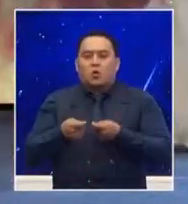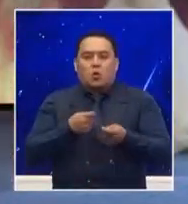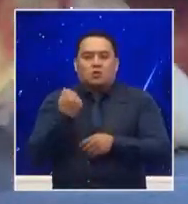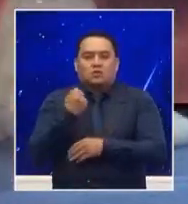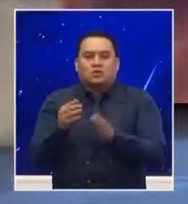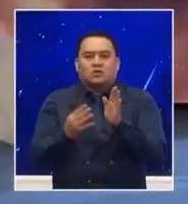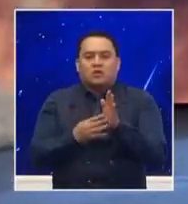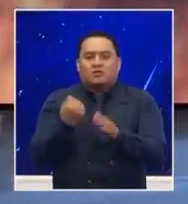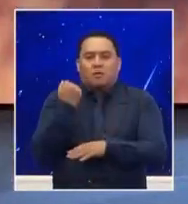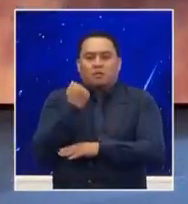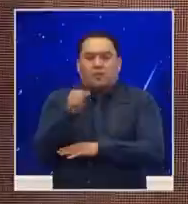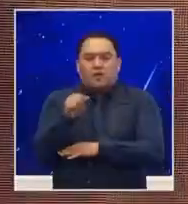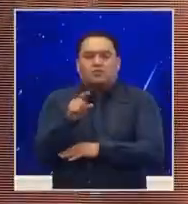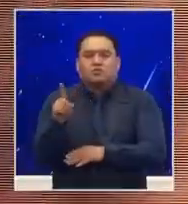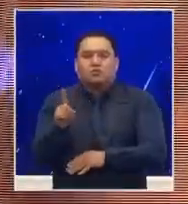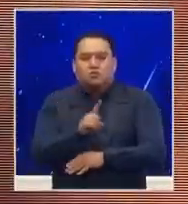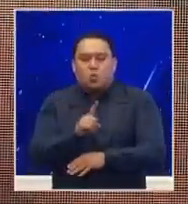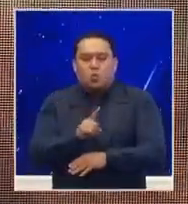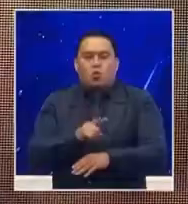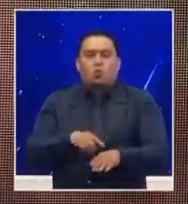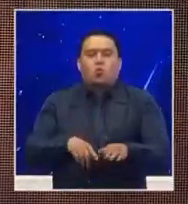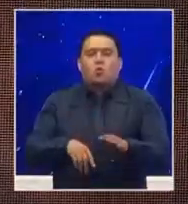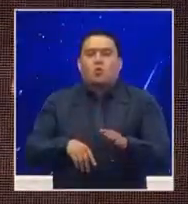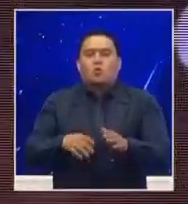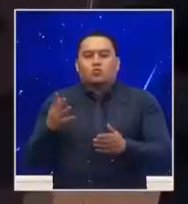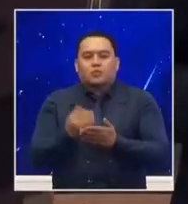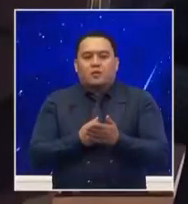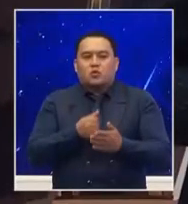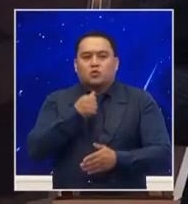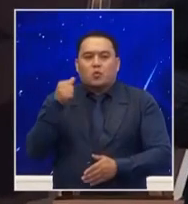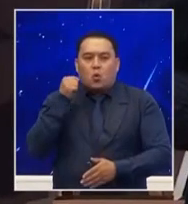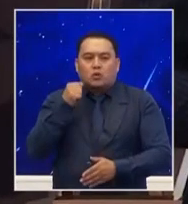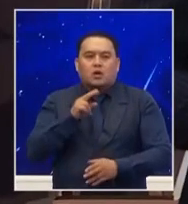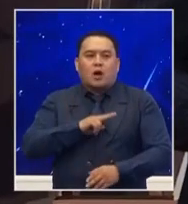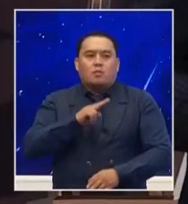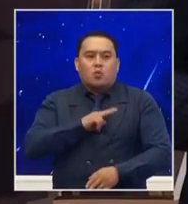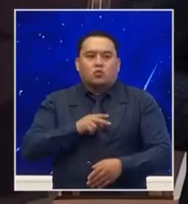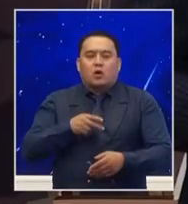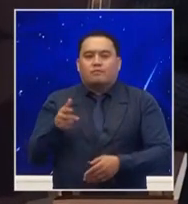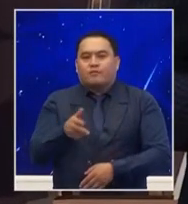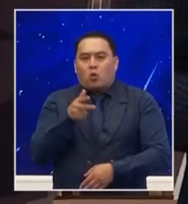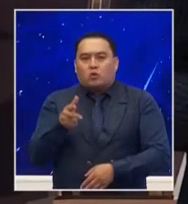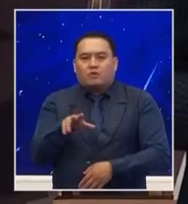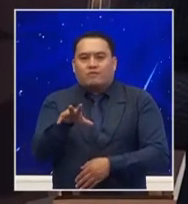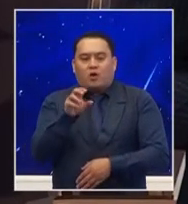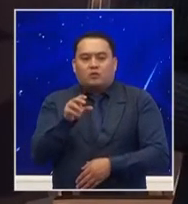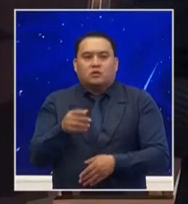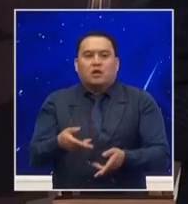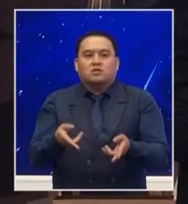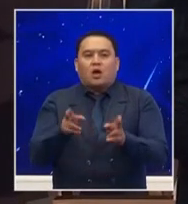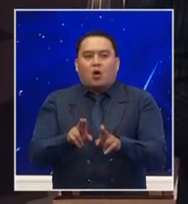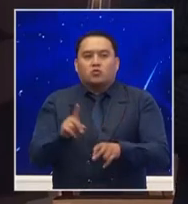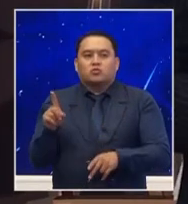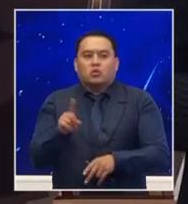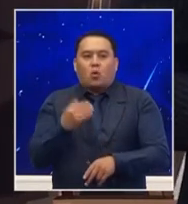сразу 9 призовых мест, тем самым превзойдя свой прошлогодний успех. Зачастую работа операторов и фотографов остается за кадром.